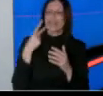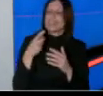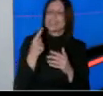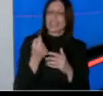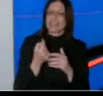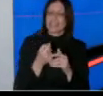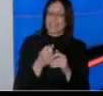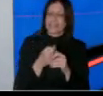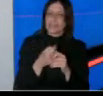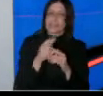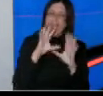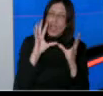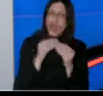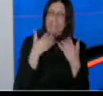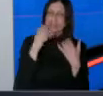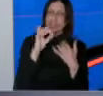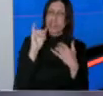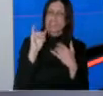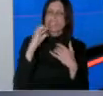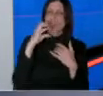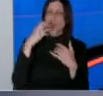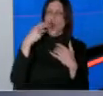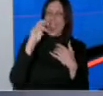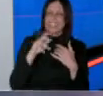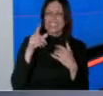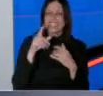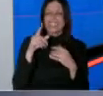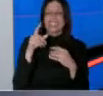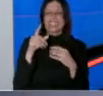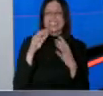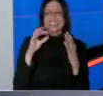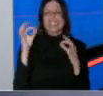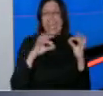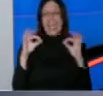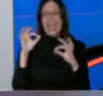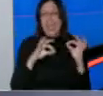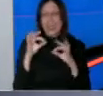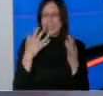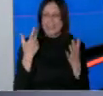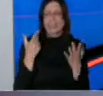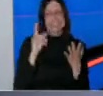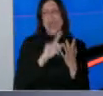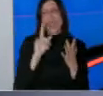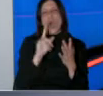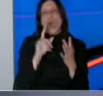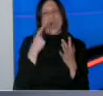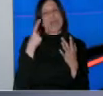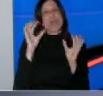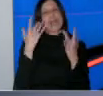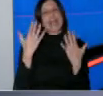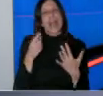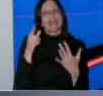איזה, כל הסיפור הזה של יוסי כהן זה כמעט איזושהי רכילות ברנג'אית כמעט. כלומר, אני לא יודעת כמה זה חלחל